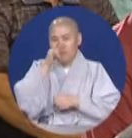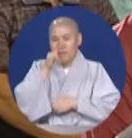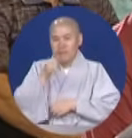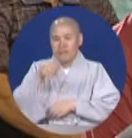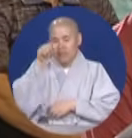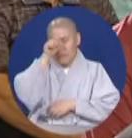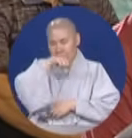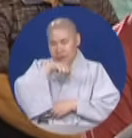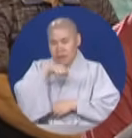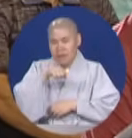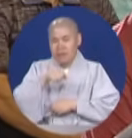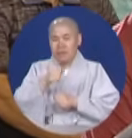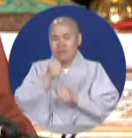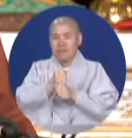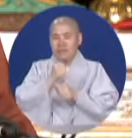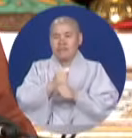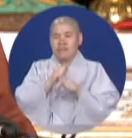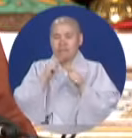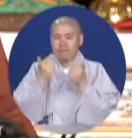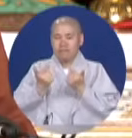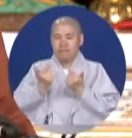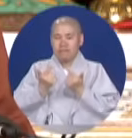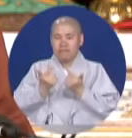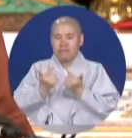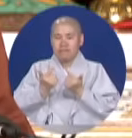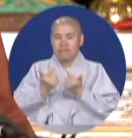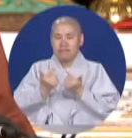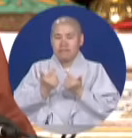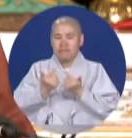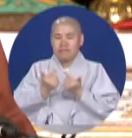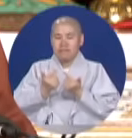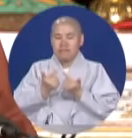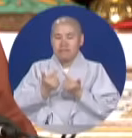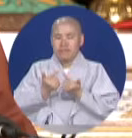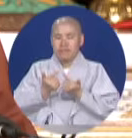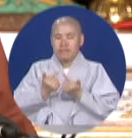그냥 이게 나오는 게 아닙니다. 이게요. 특히 저